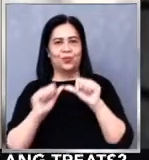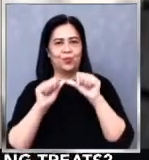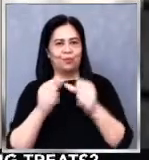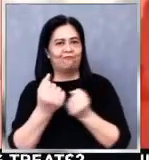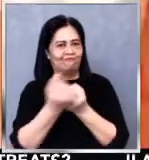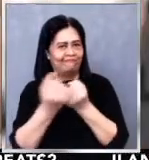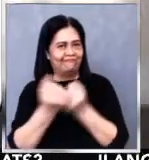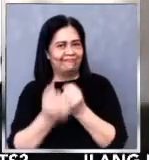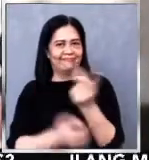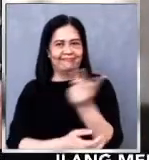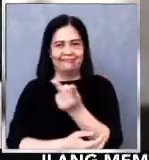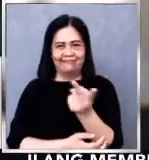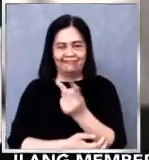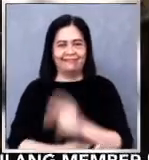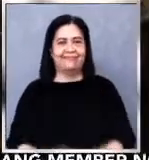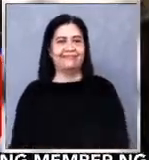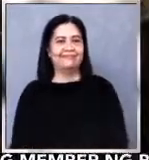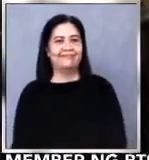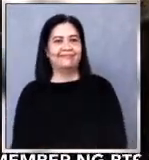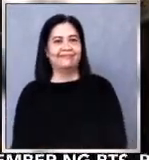dalawa.